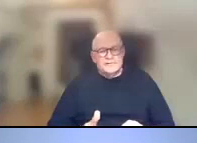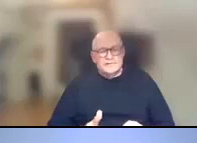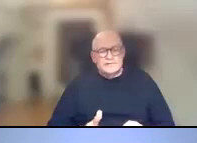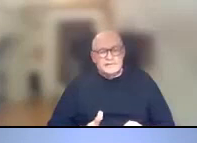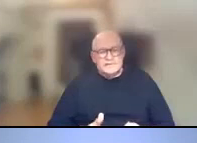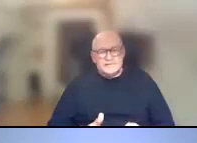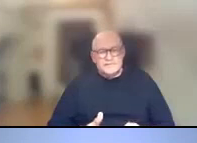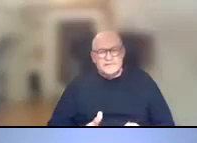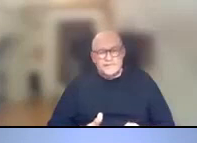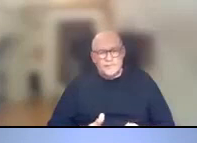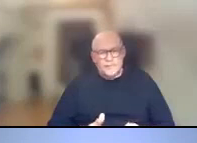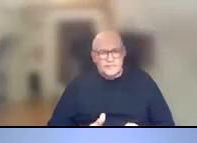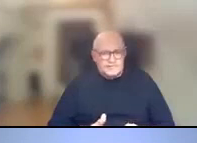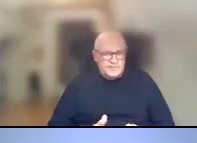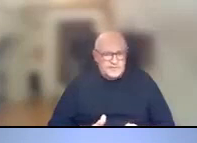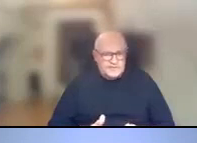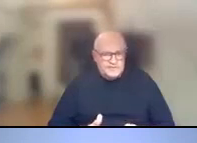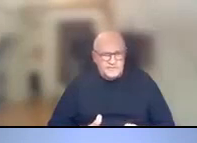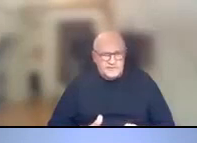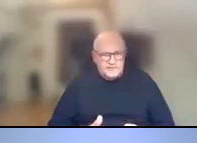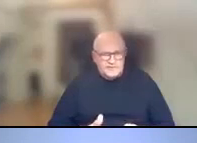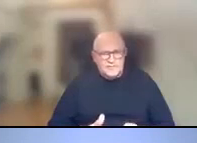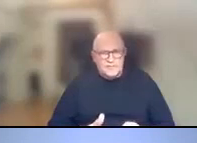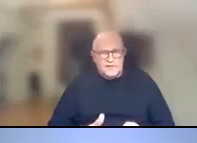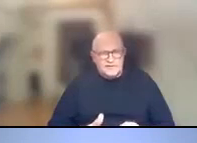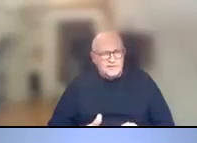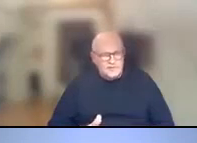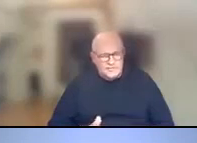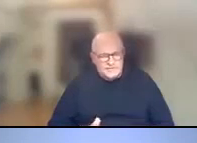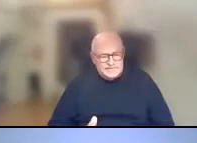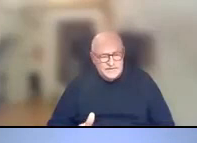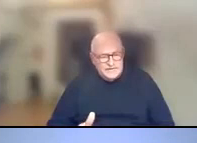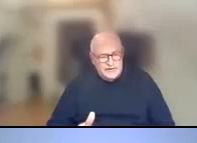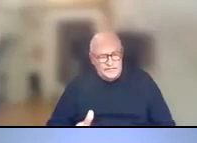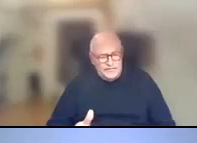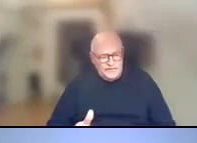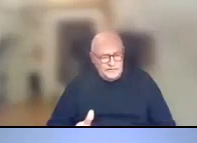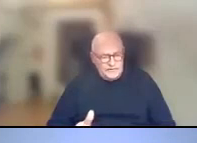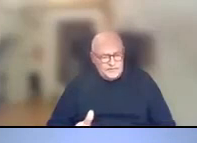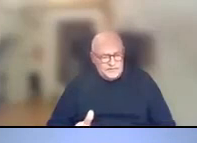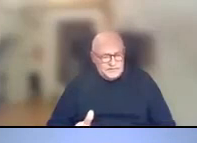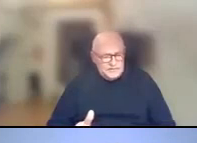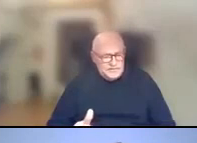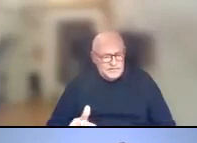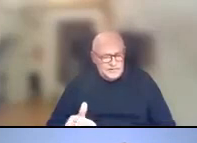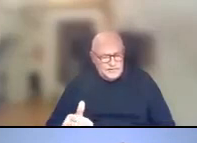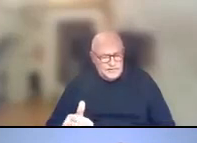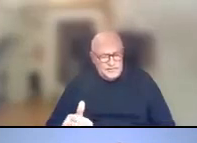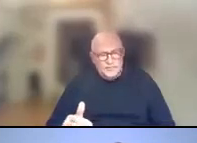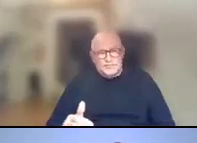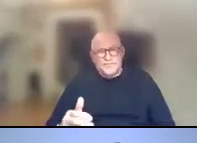ambulante Dienste, wo es zu Verbrechen, bei denen es zu Verbrechen gekommen ist, wie zuletzt